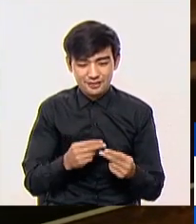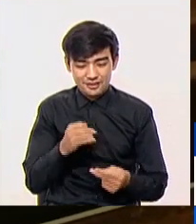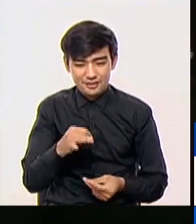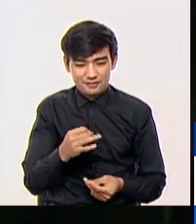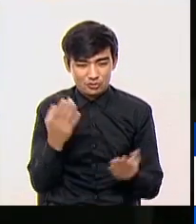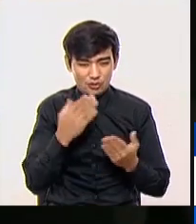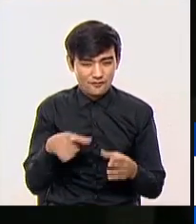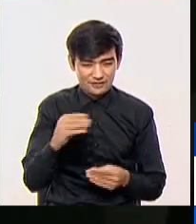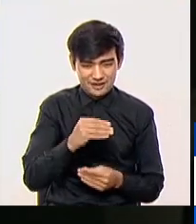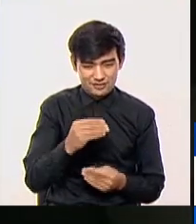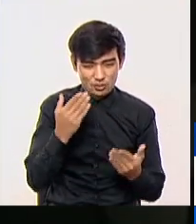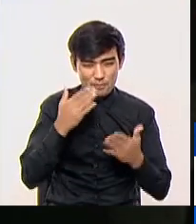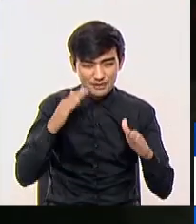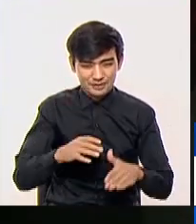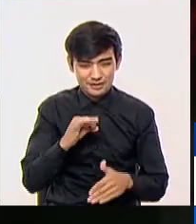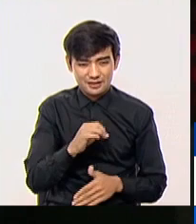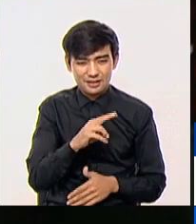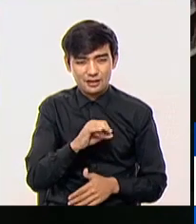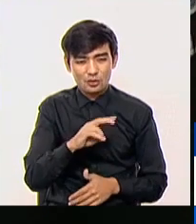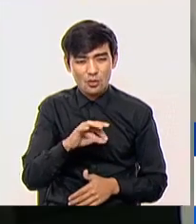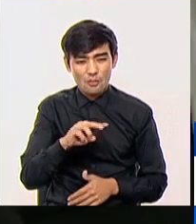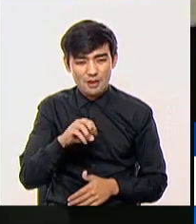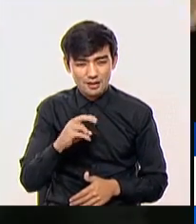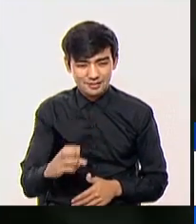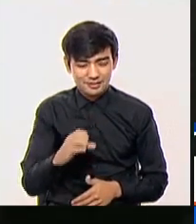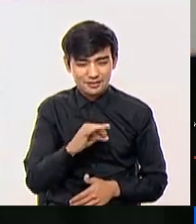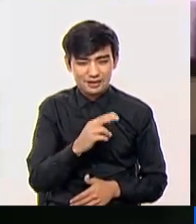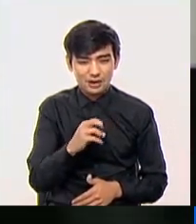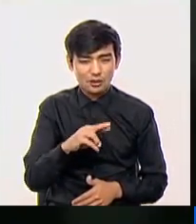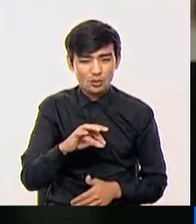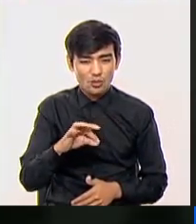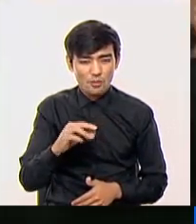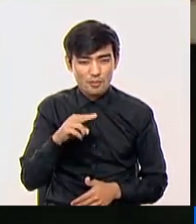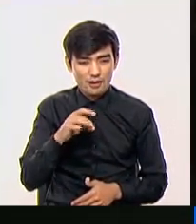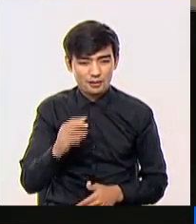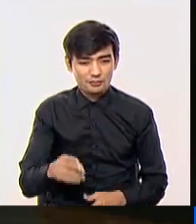кинотеатрах сети «Кинопарк» и «Киноплекс». Еляман Раймбеков, Думан Сулейменов, Информбюро.